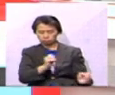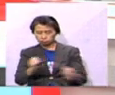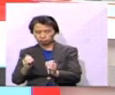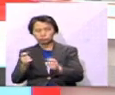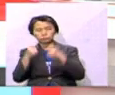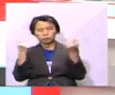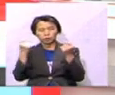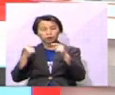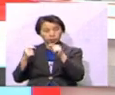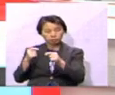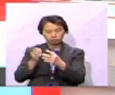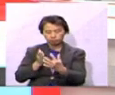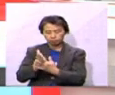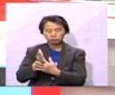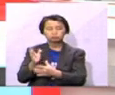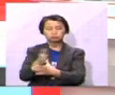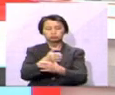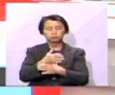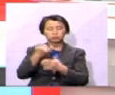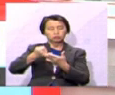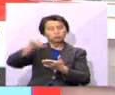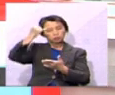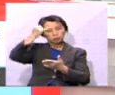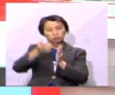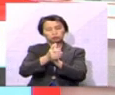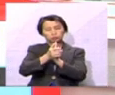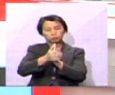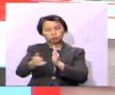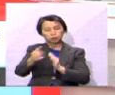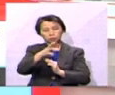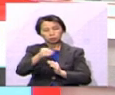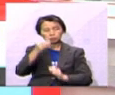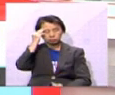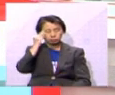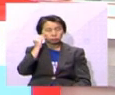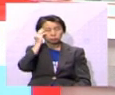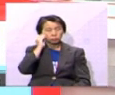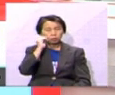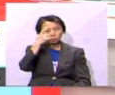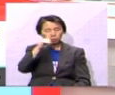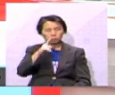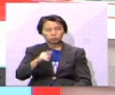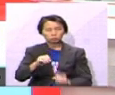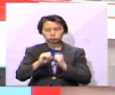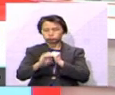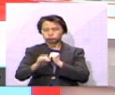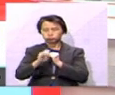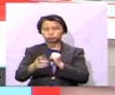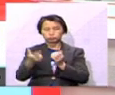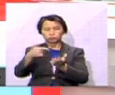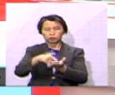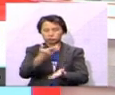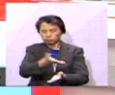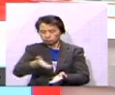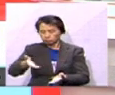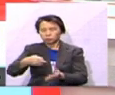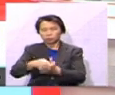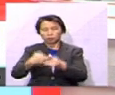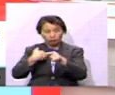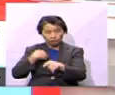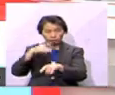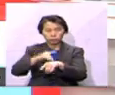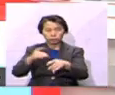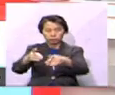fiesta berkenaan menerusi perkongsian ilmu, kemahiran dan pengalaman bagi mengkomersialkan lagi produk-produk yang terdapat